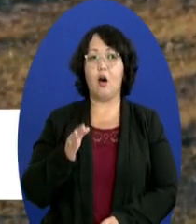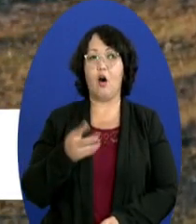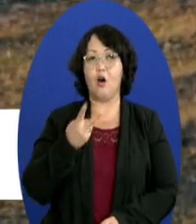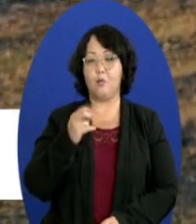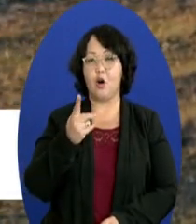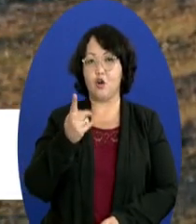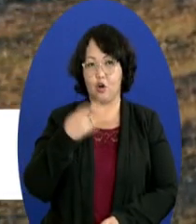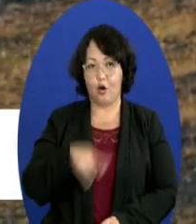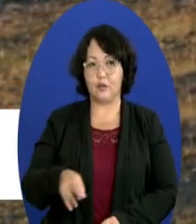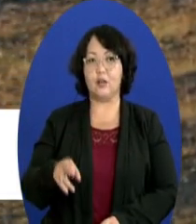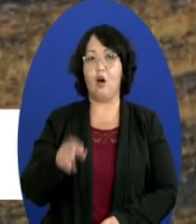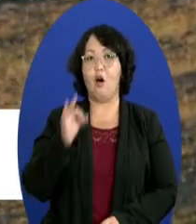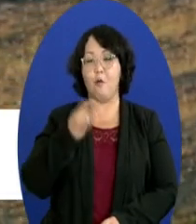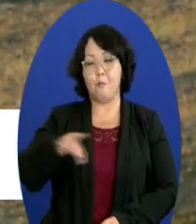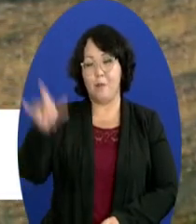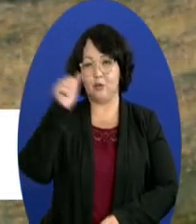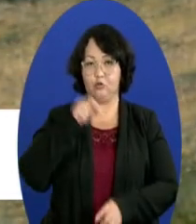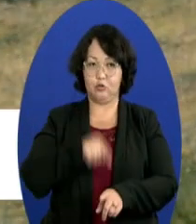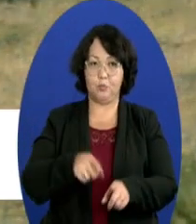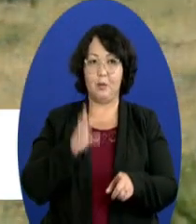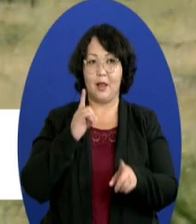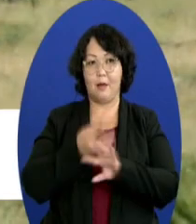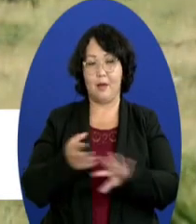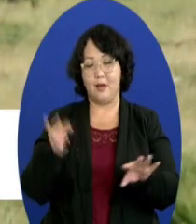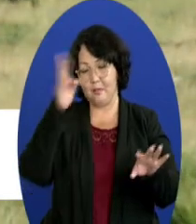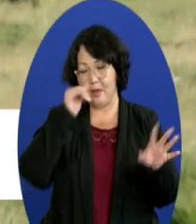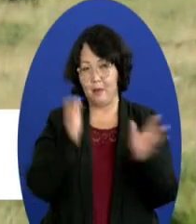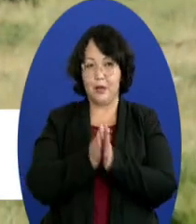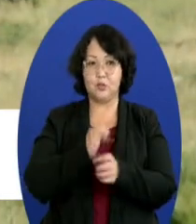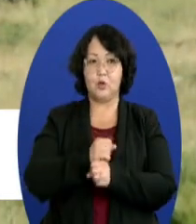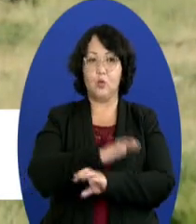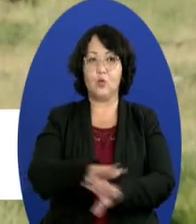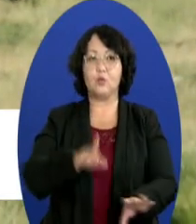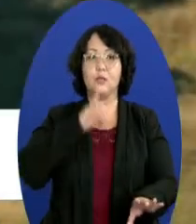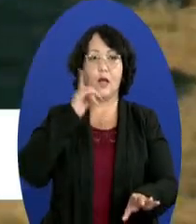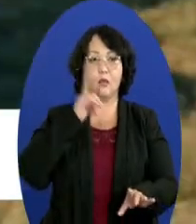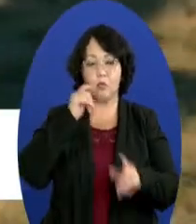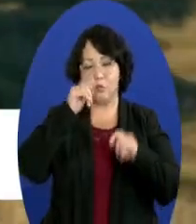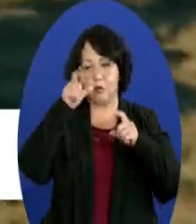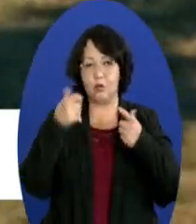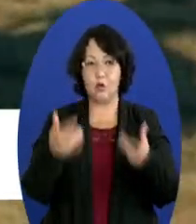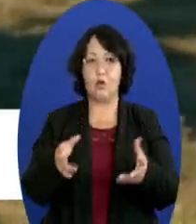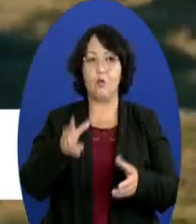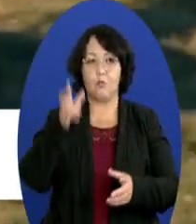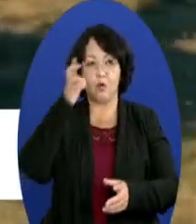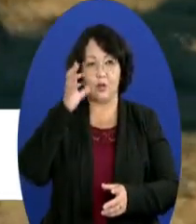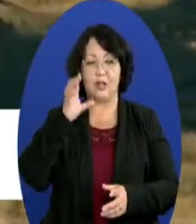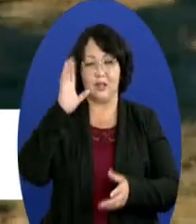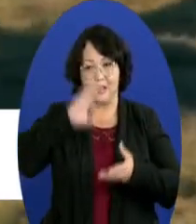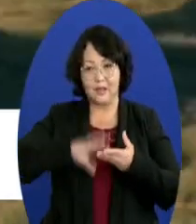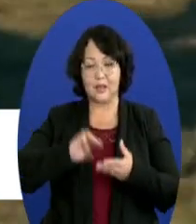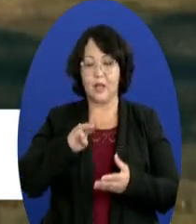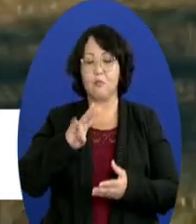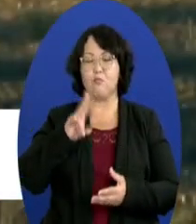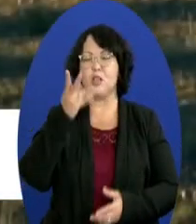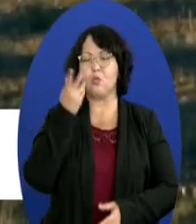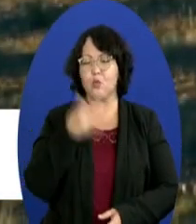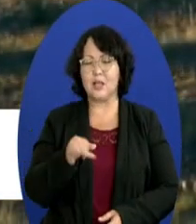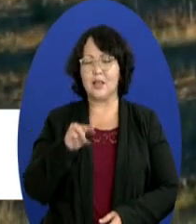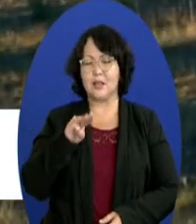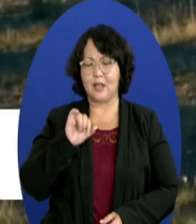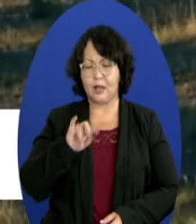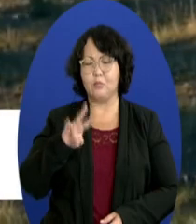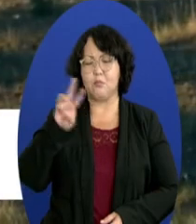тохиох тэгшөөг өгтөн батлан хамгаалахын яамтай хамтарч хүүхд залуусыг соён гэгэрүүлэх, тэдний боловсрол, танин мэдхүйд зориулсан контентууд үйлдвэрлэхээс